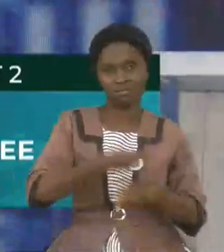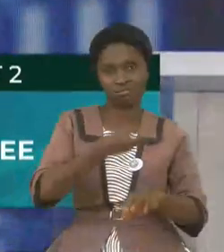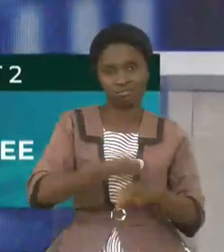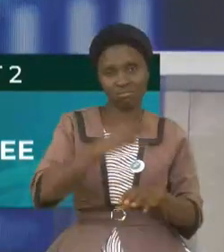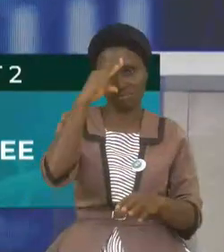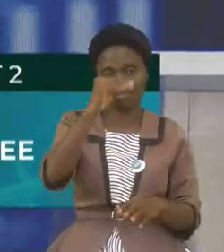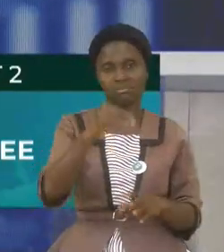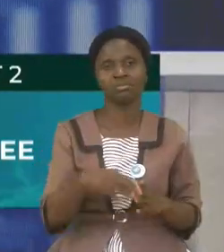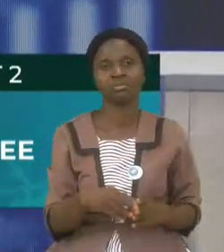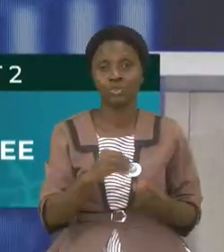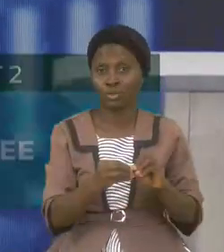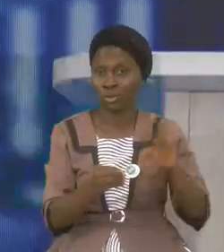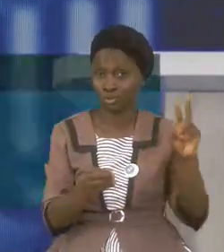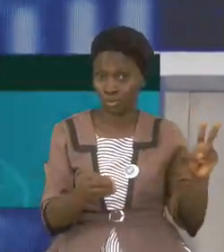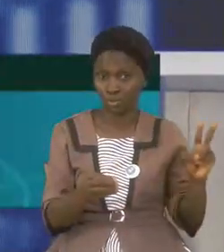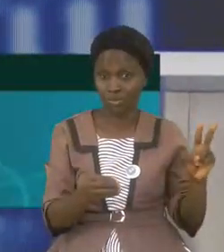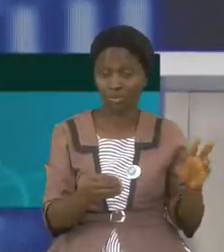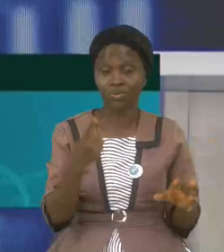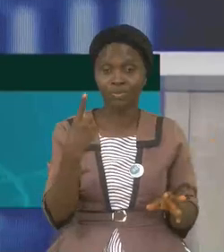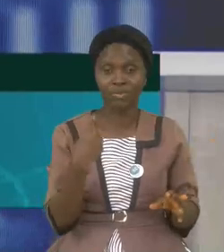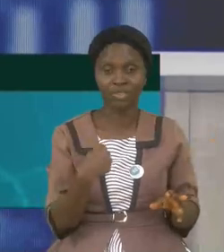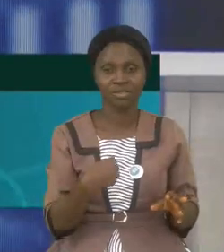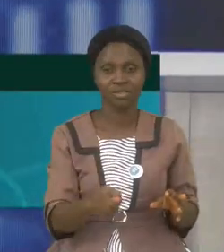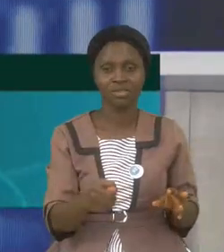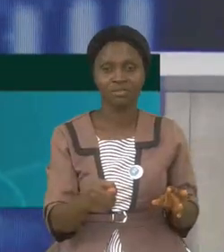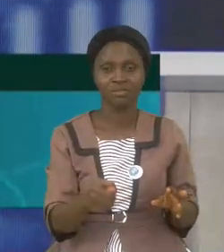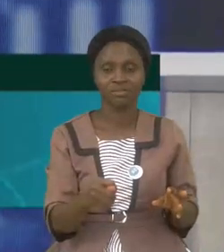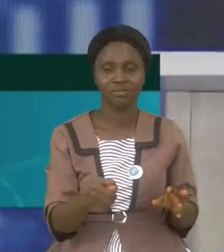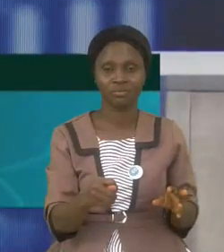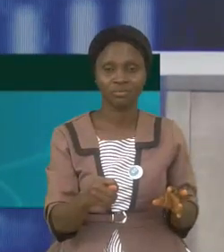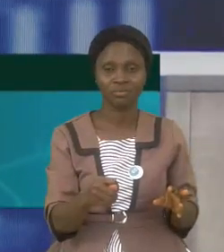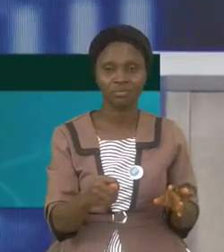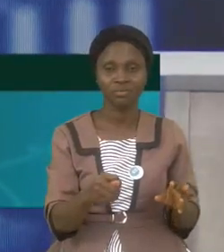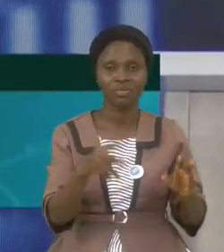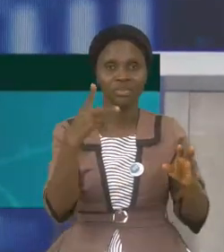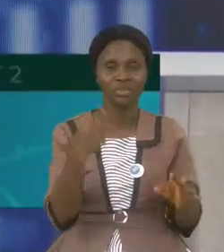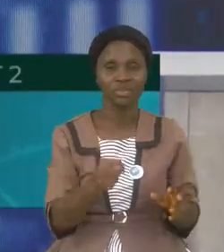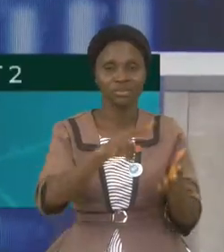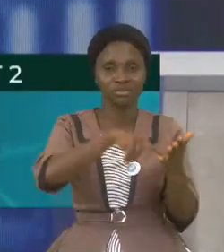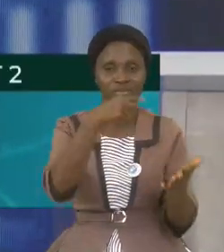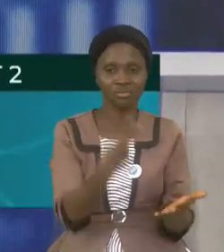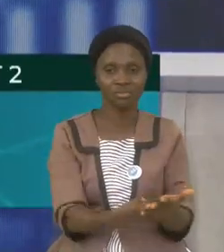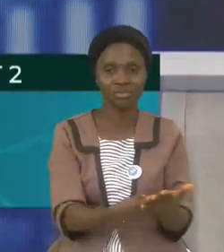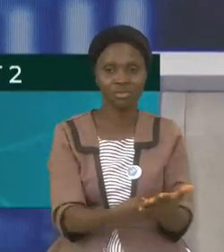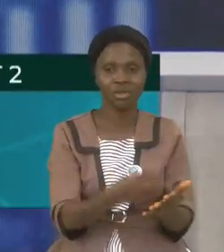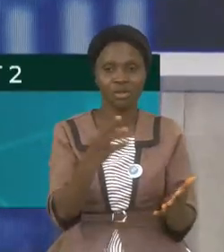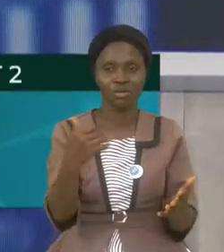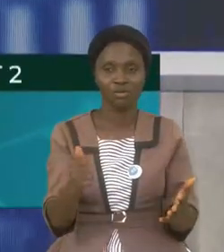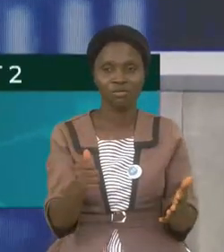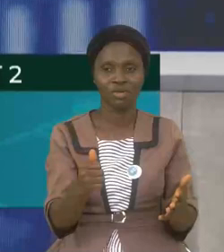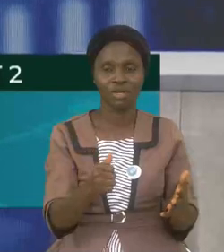et hautain. Le songe d'un homme endurci et hautain. Deux,